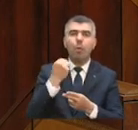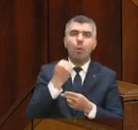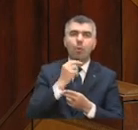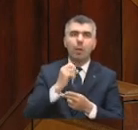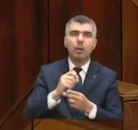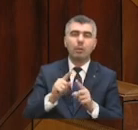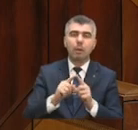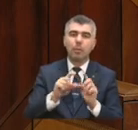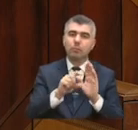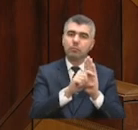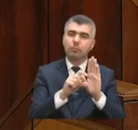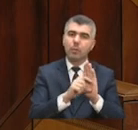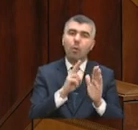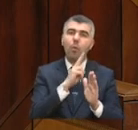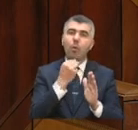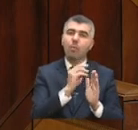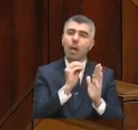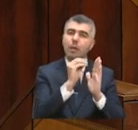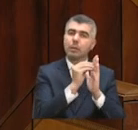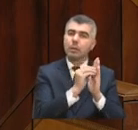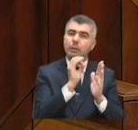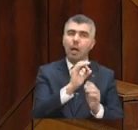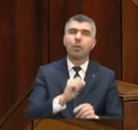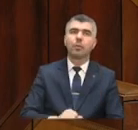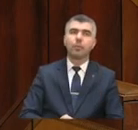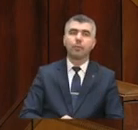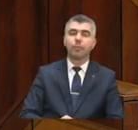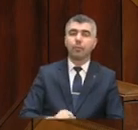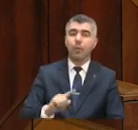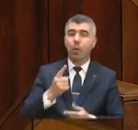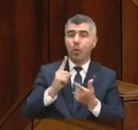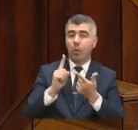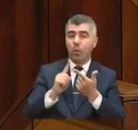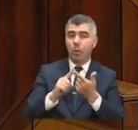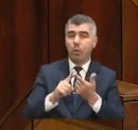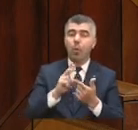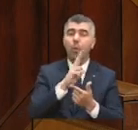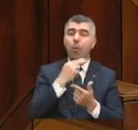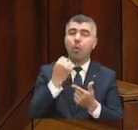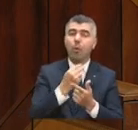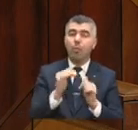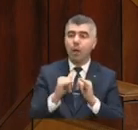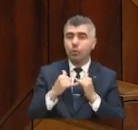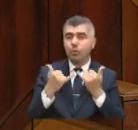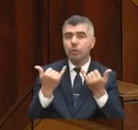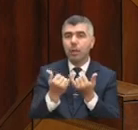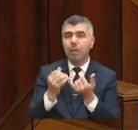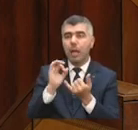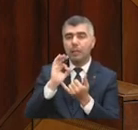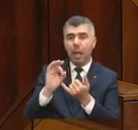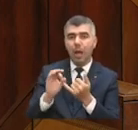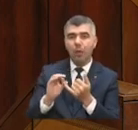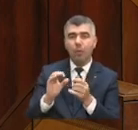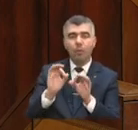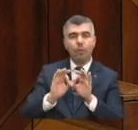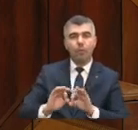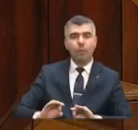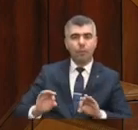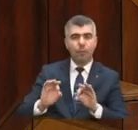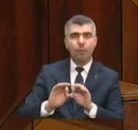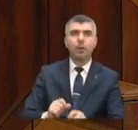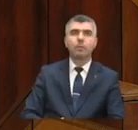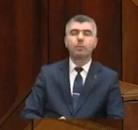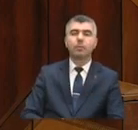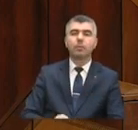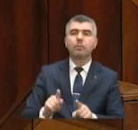المنصة ديالكم ديال الحكومة ديالكم سيد الوزير. المسألة الأولى، يعني أن هذه الحكومة ما عندهاش اجتماعات خاصة بدراسة مقترحات القوانين. حنا ما